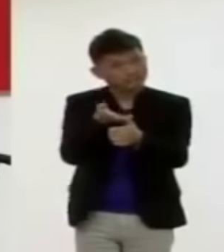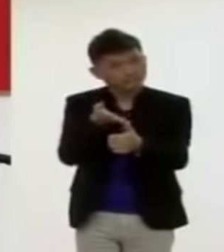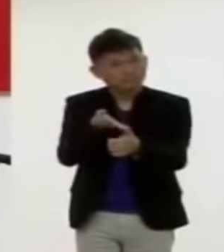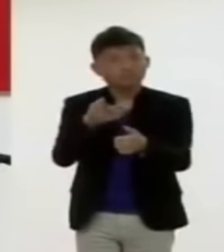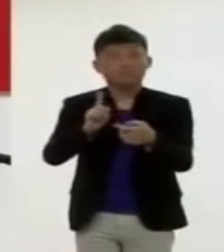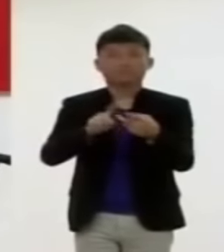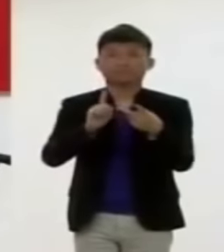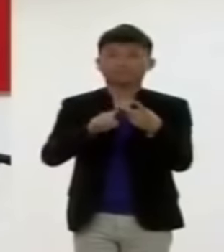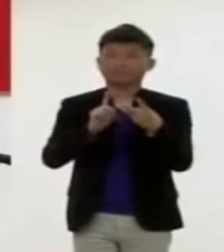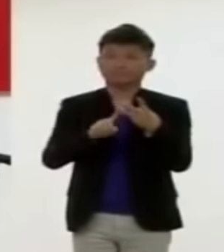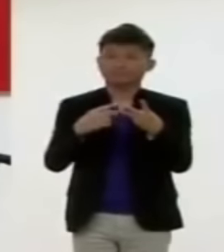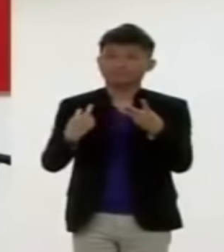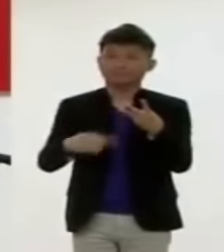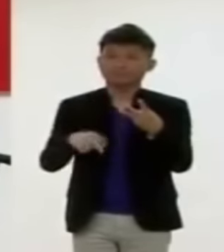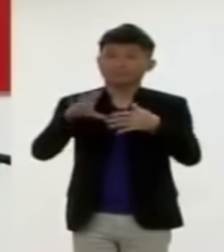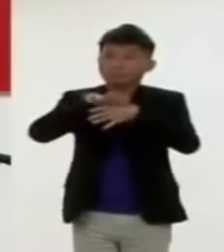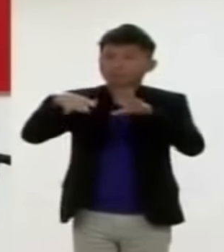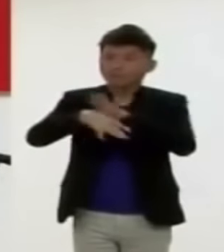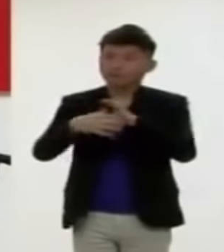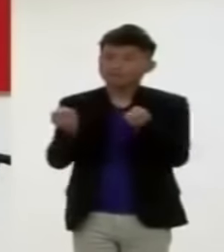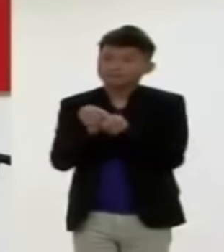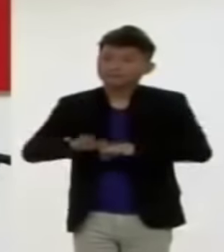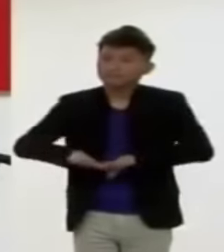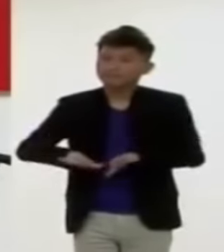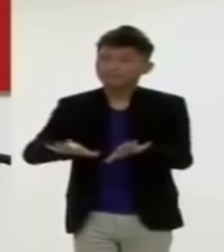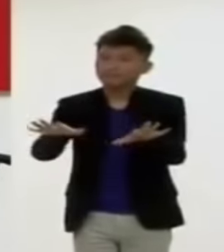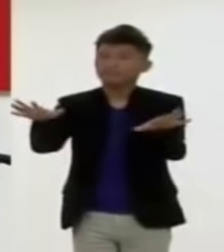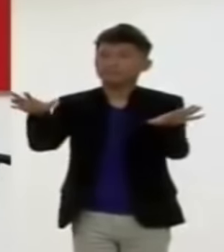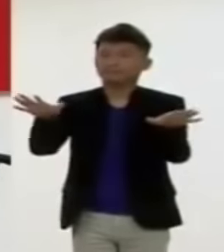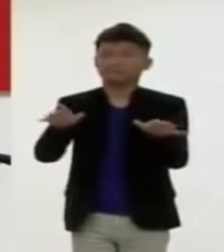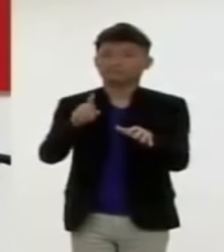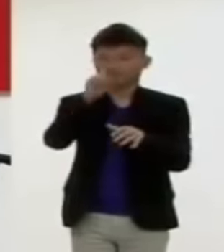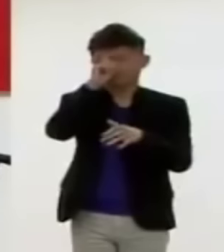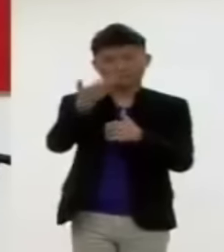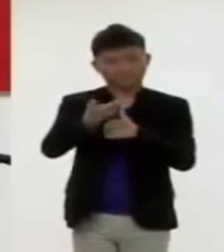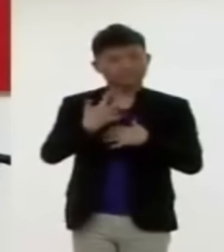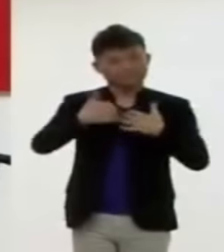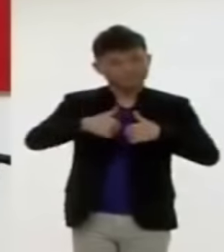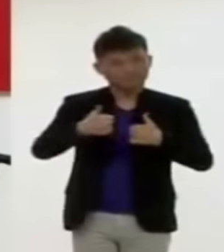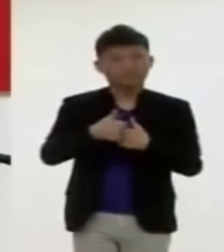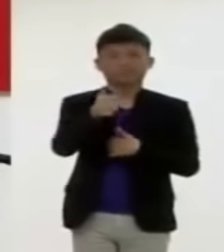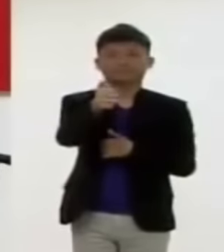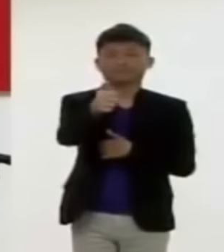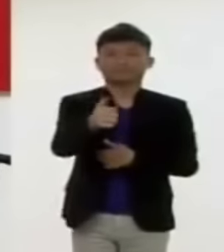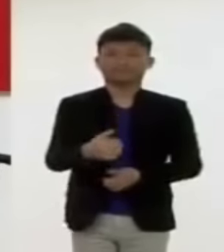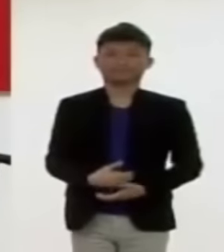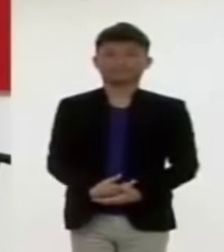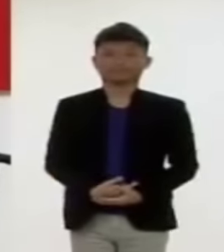我们文化的发展，请大家给我一个机会，谢谢。